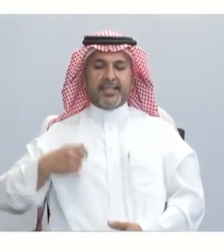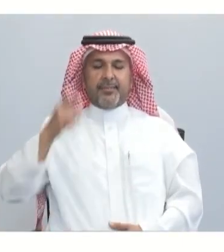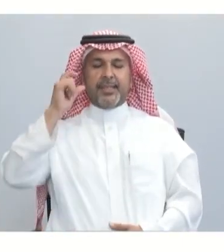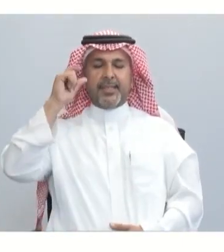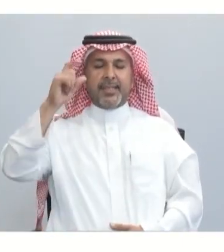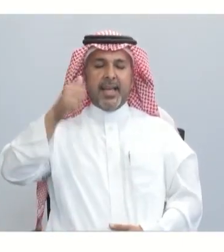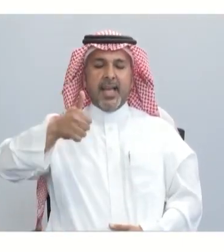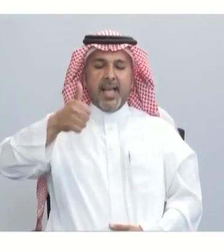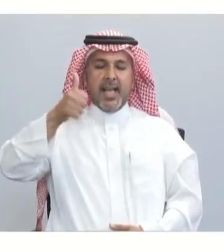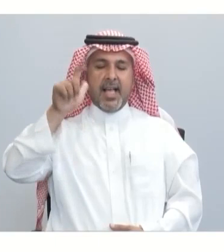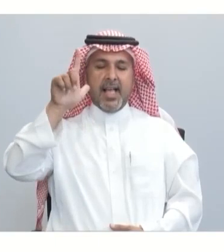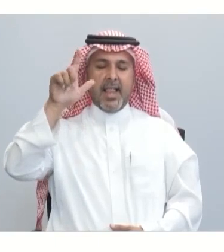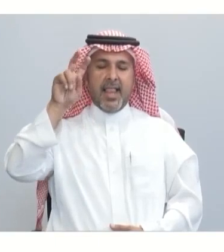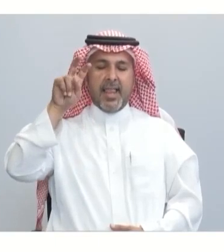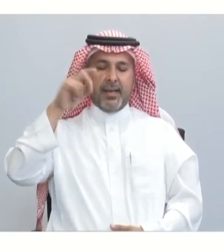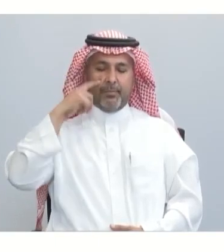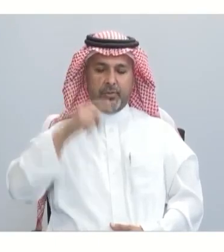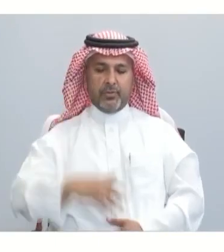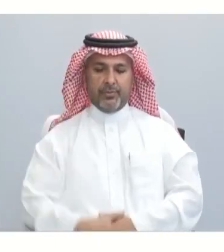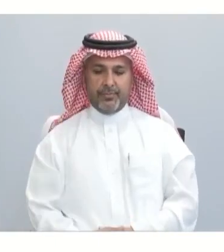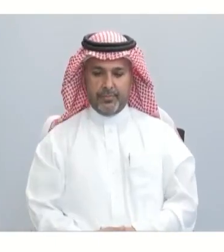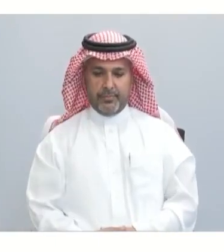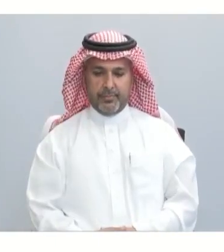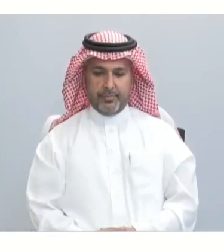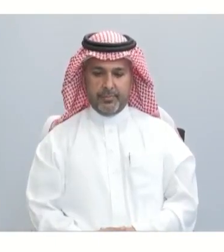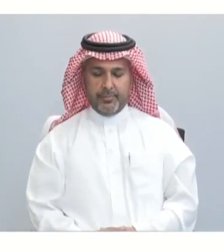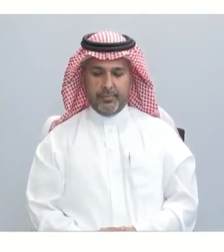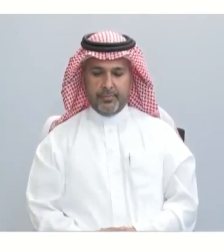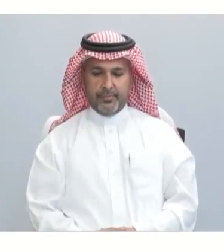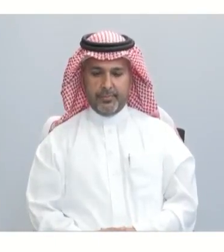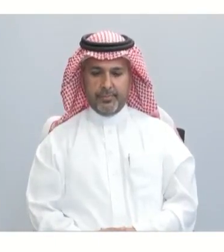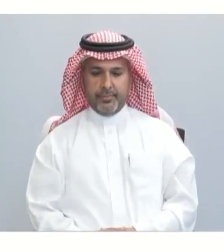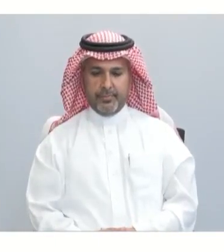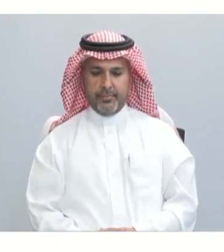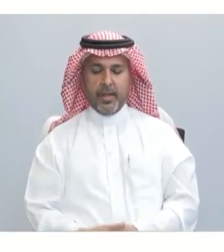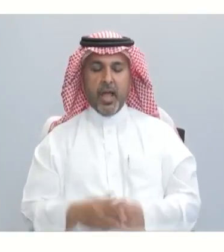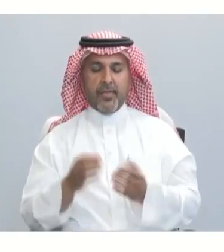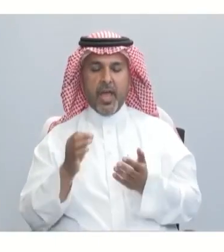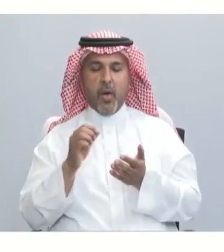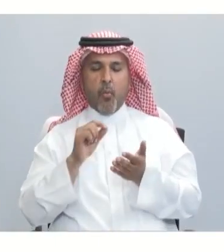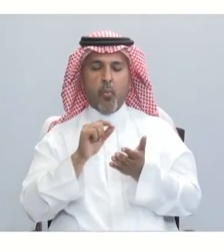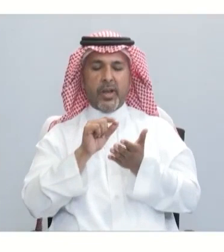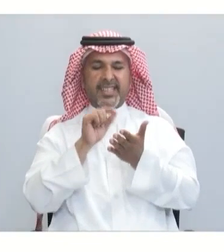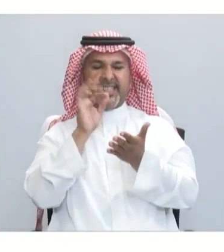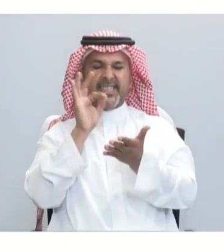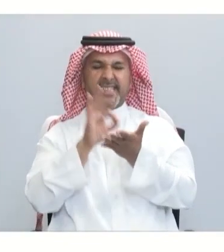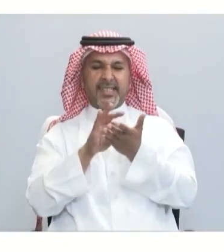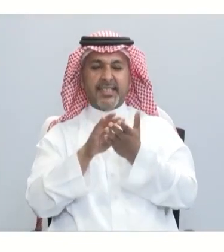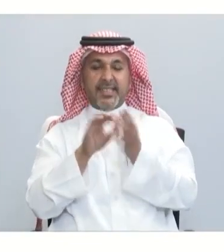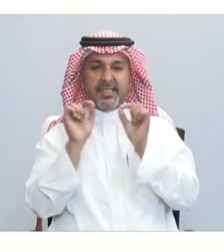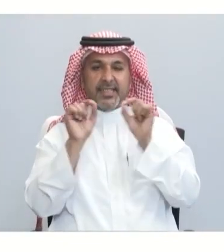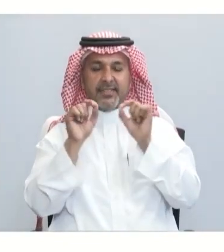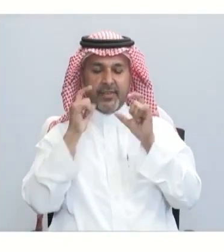متباينه طبعا نفس الشيء هنا نلاحظ ماذا الام الداله يه الام كانت عند صفر